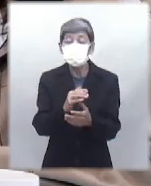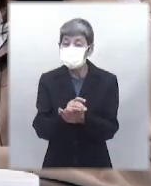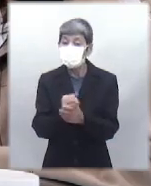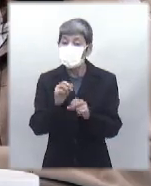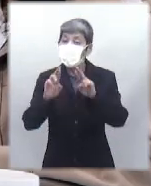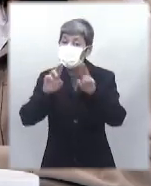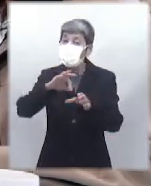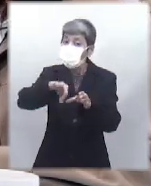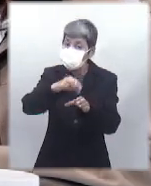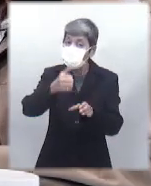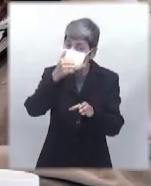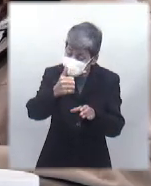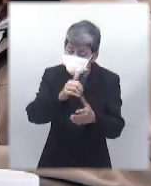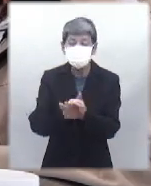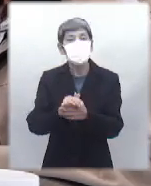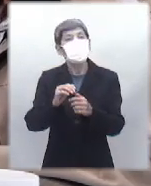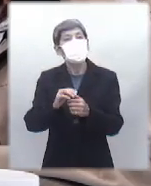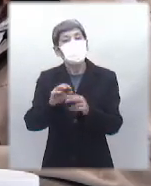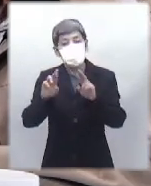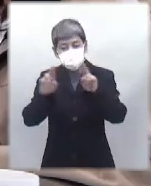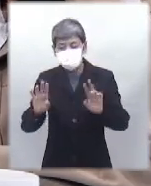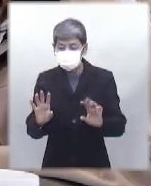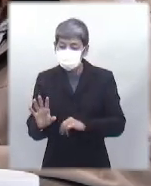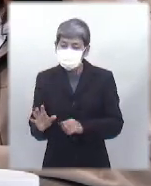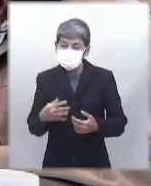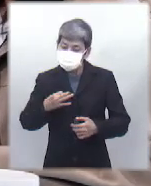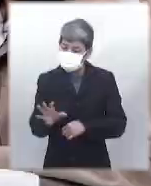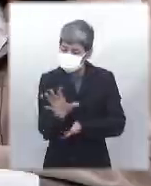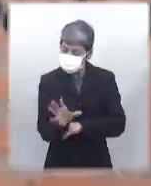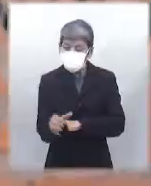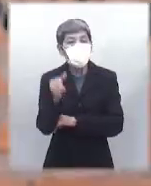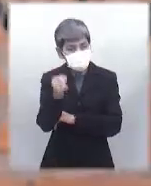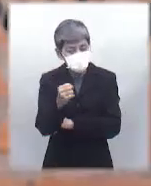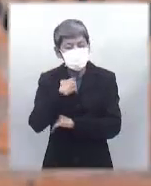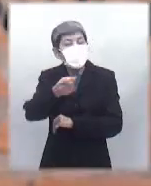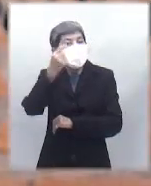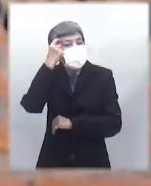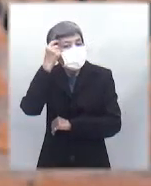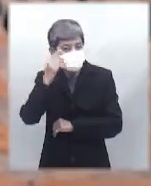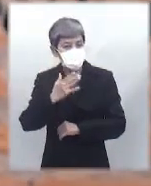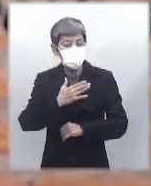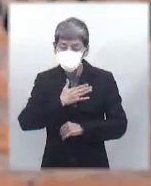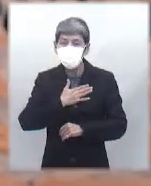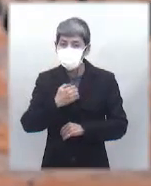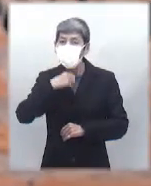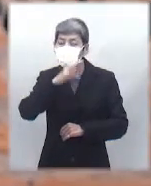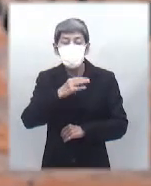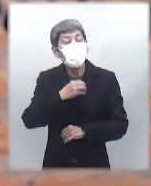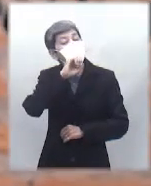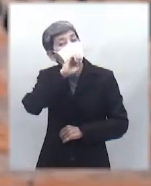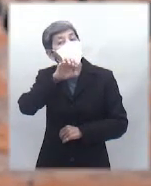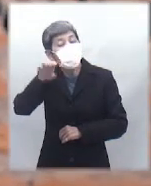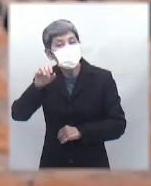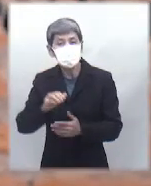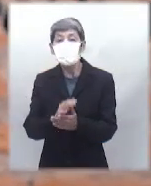ร้านกาแฟก็ได้เปิดร้านซักผ้าอิตาลีก็ได้หรือทำอะไรแล้วแต่เนี่ยคุณคิดดูผมท้าทายหลายคนเลยนะ